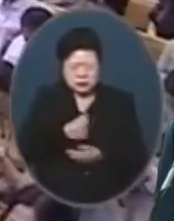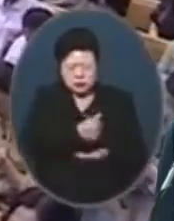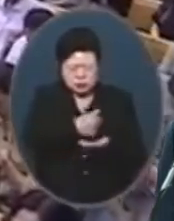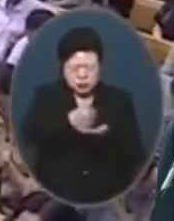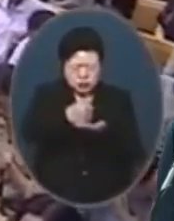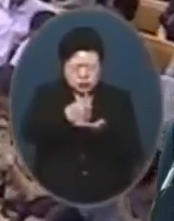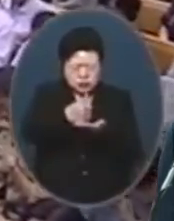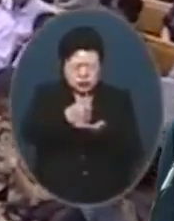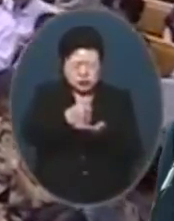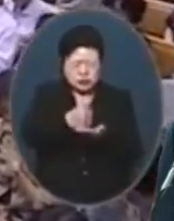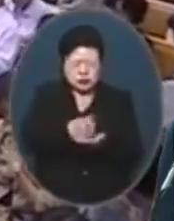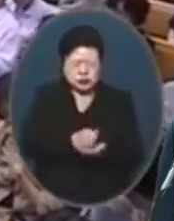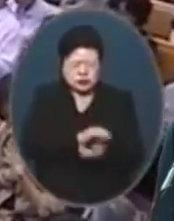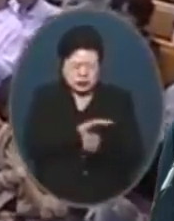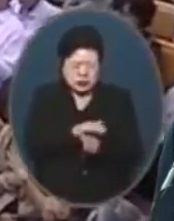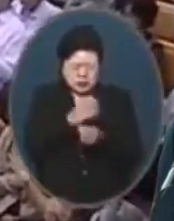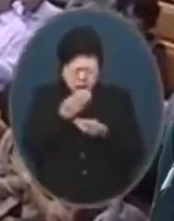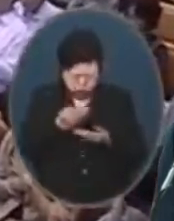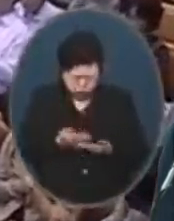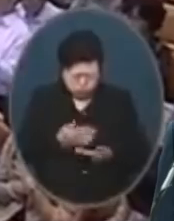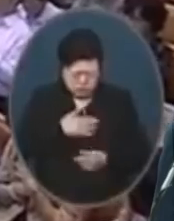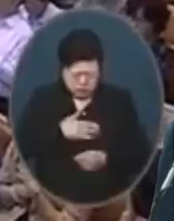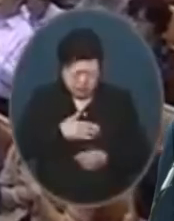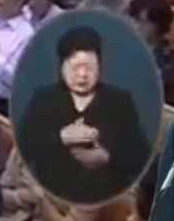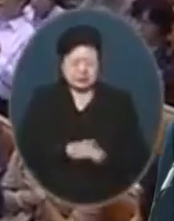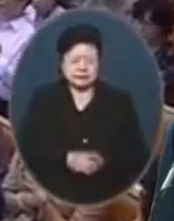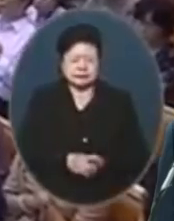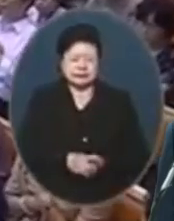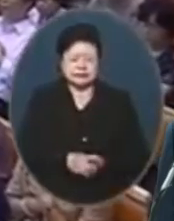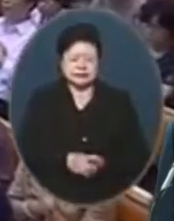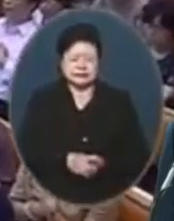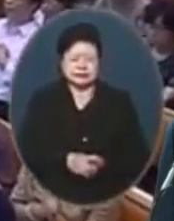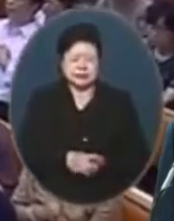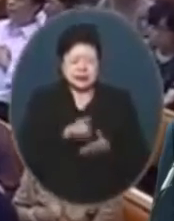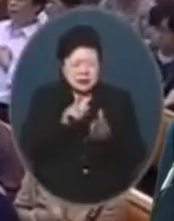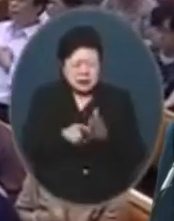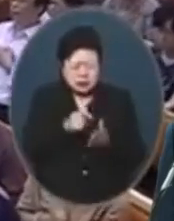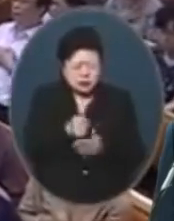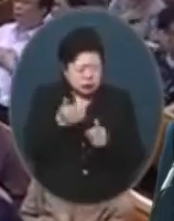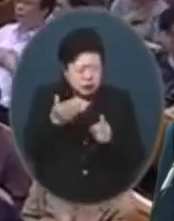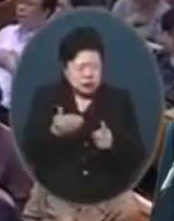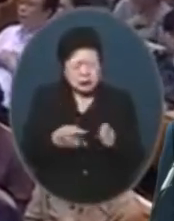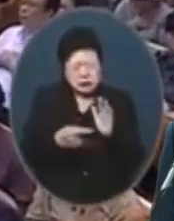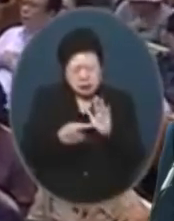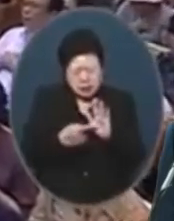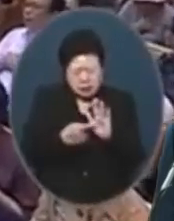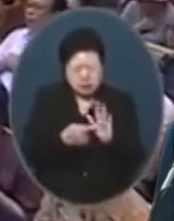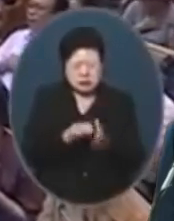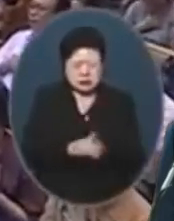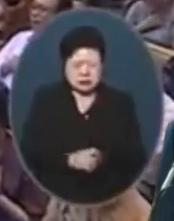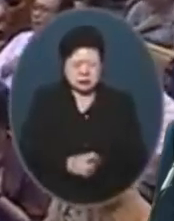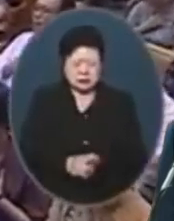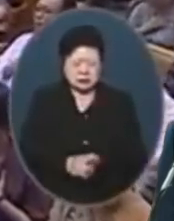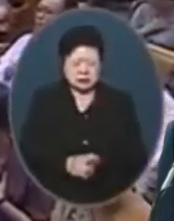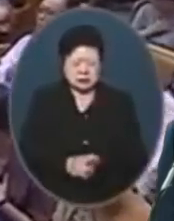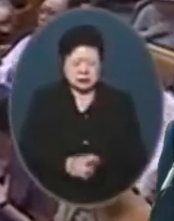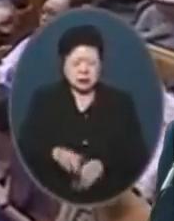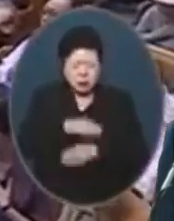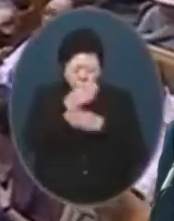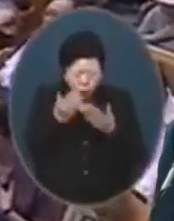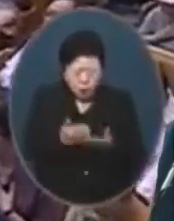주님이 얼마나 우리를 사랑하는지 우리는 잘 압니다. 이 시간에 주께서 나타나셔서